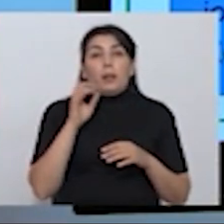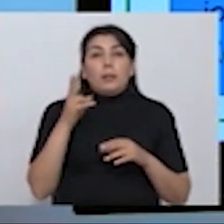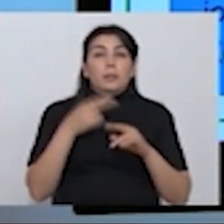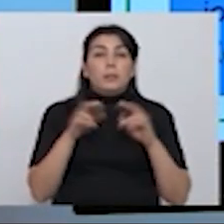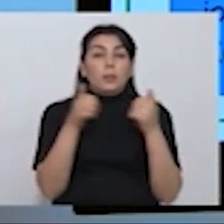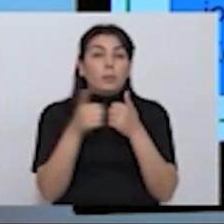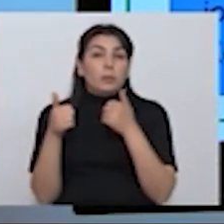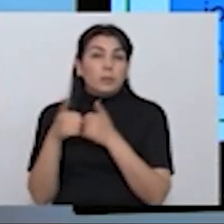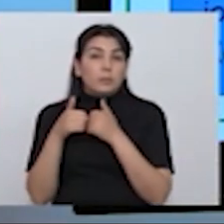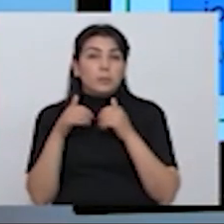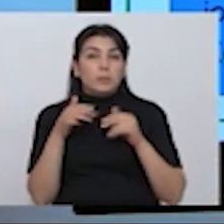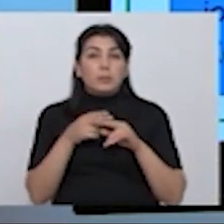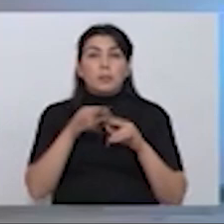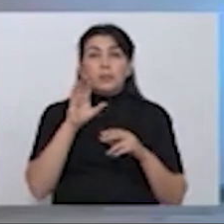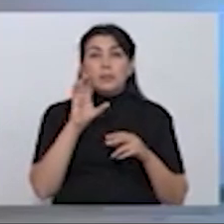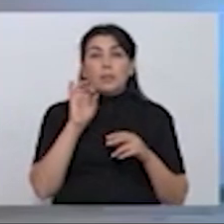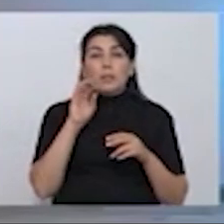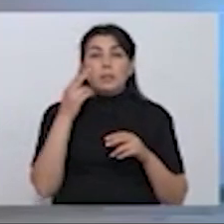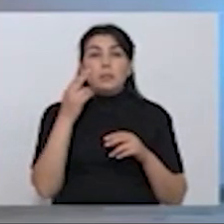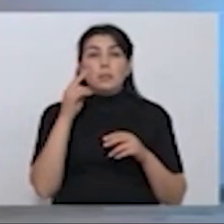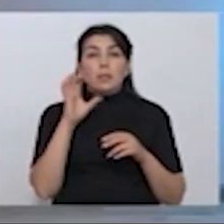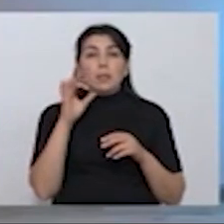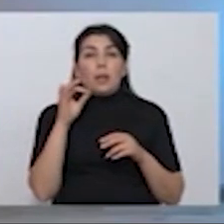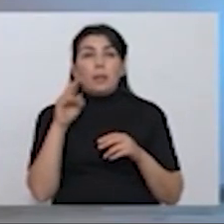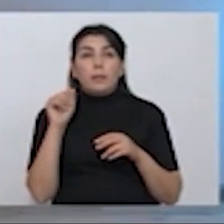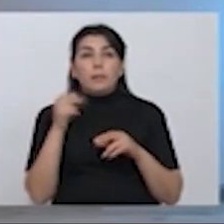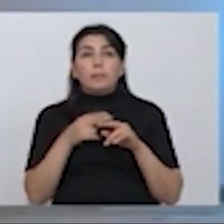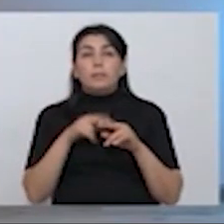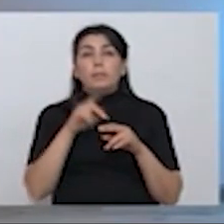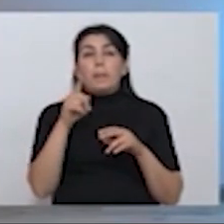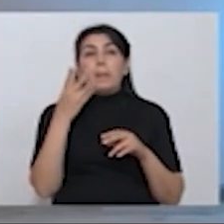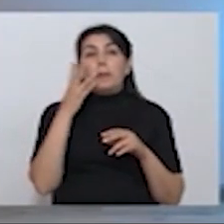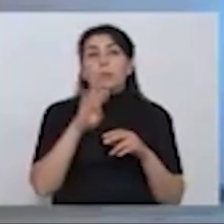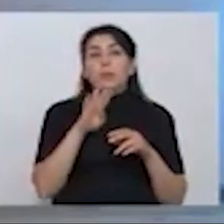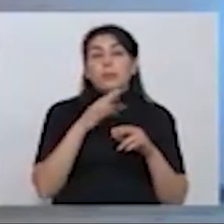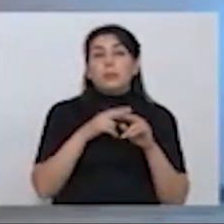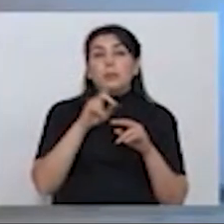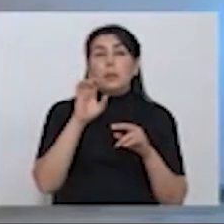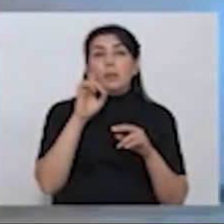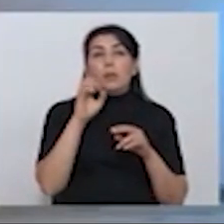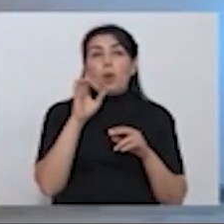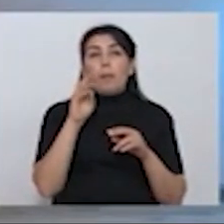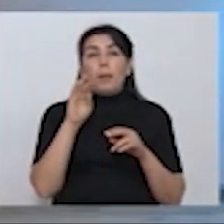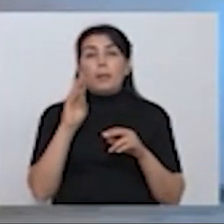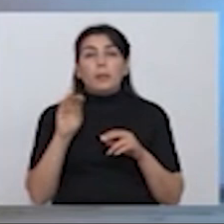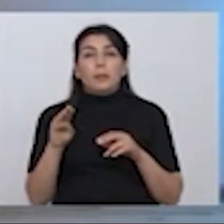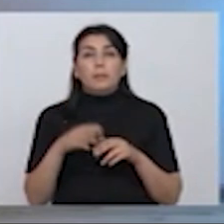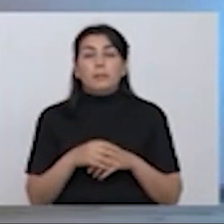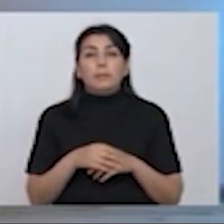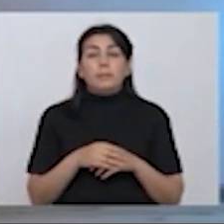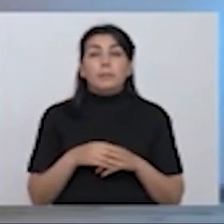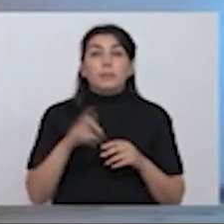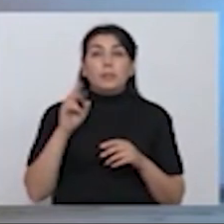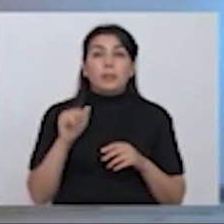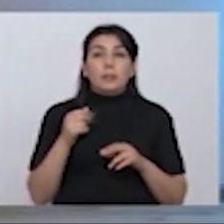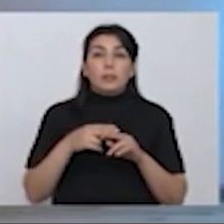yonma-yon joylashadi va tetradani hosil qiladi. Tetrada chunki 4 ta xromatidadan iborat bo'lganligi uchun.